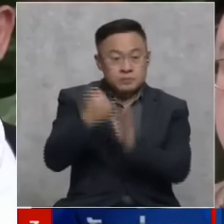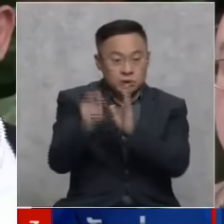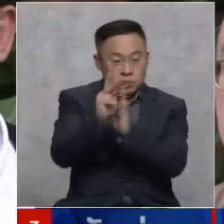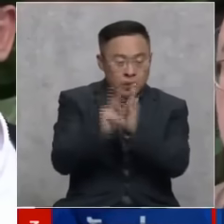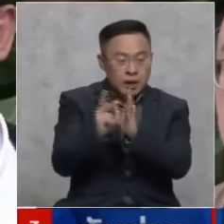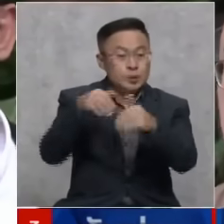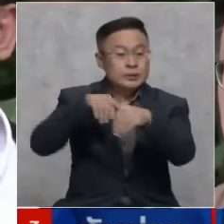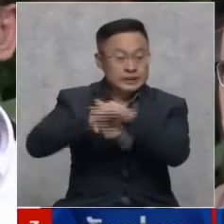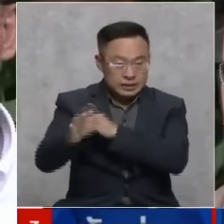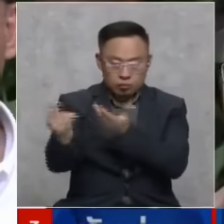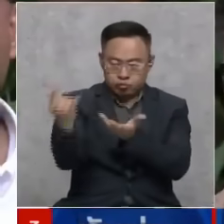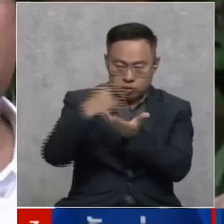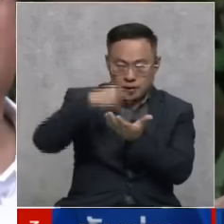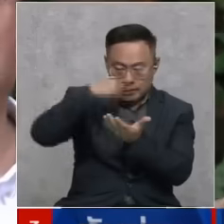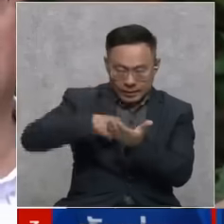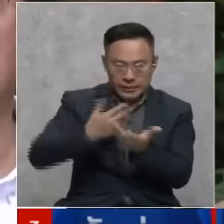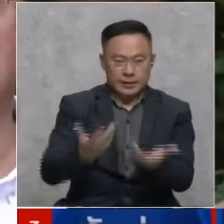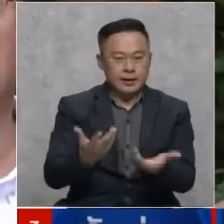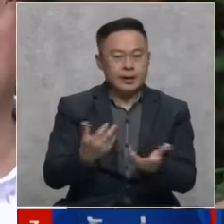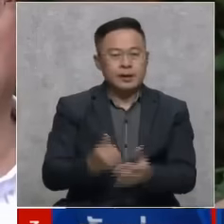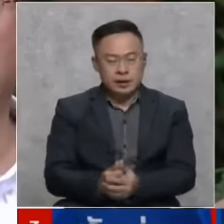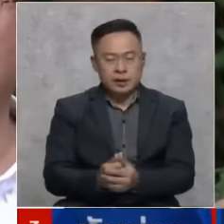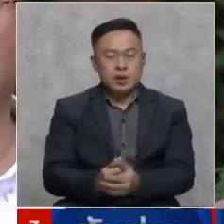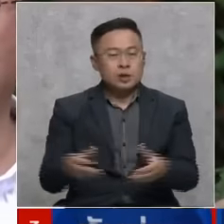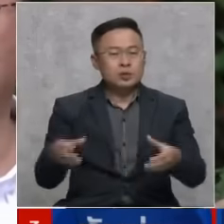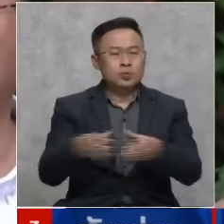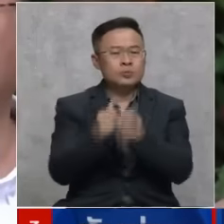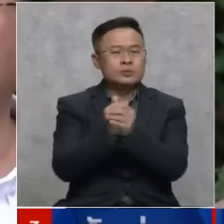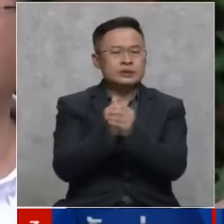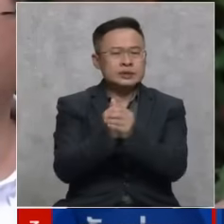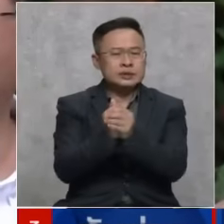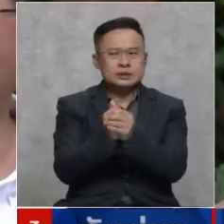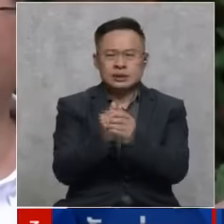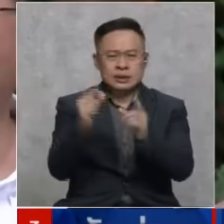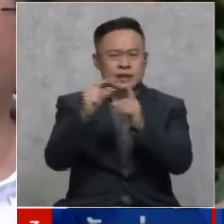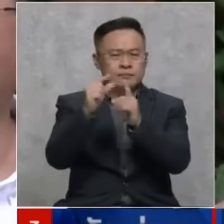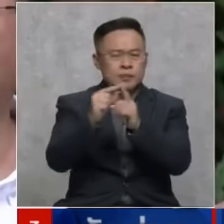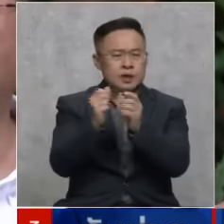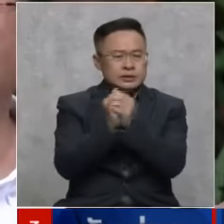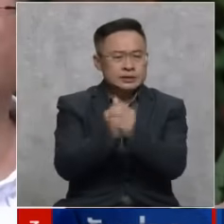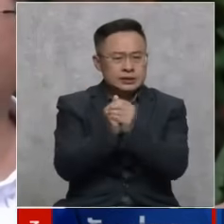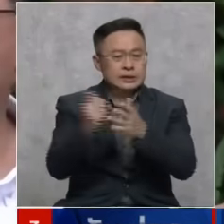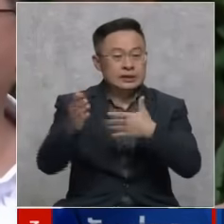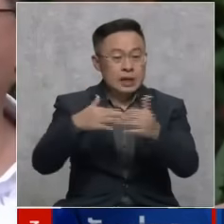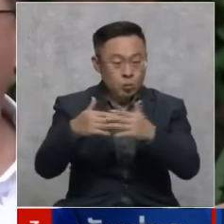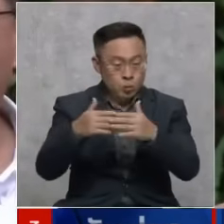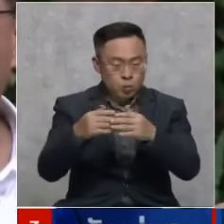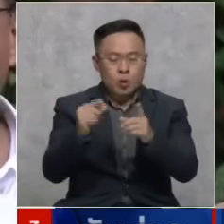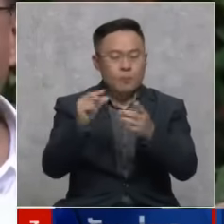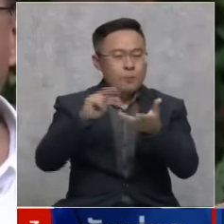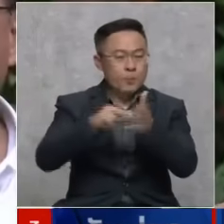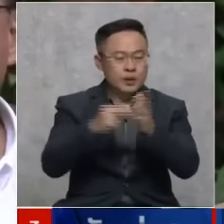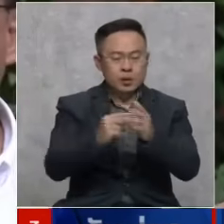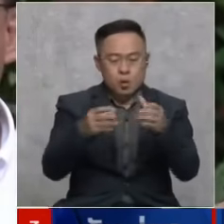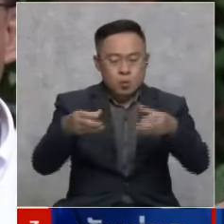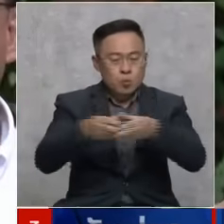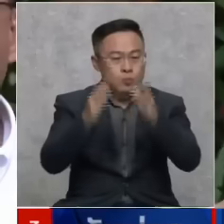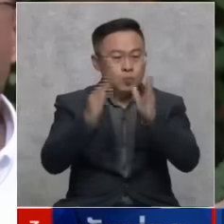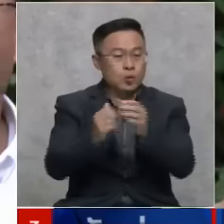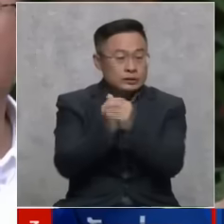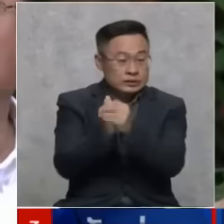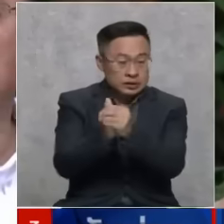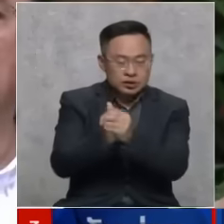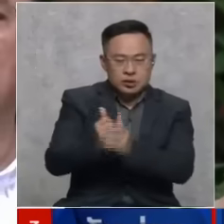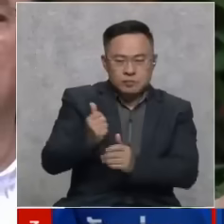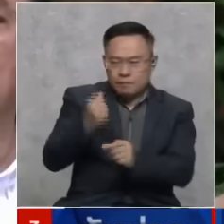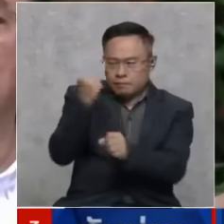าเรื่องคนจีนเทาหรือว่าเรื่องอื่นๆที่มันไม่เป็นเรื่องที่ดีงามนะครับมากับความเจริญ